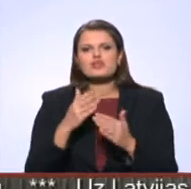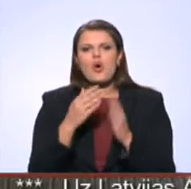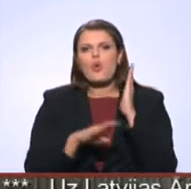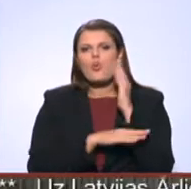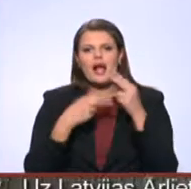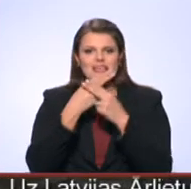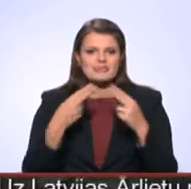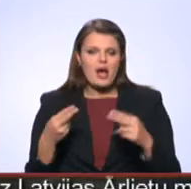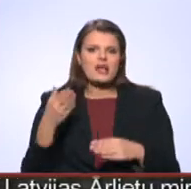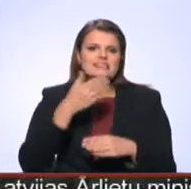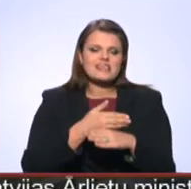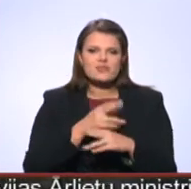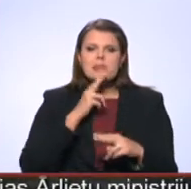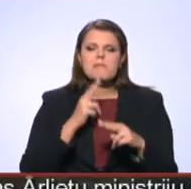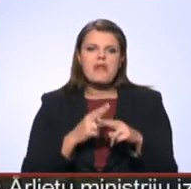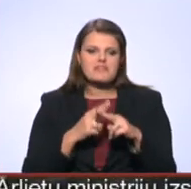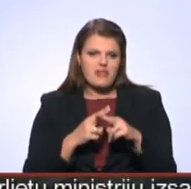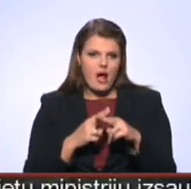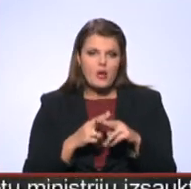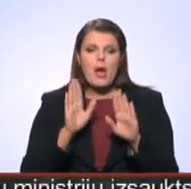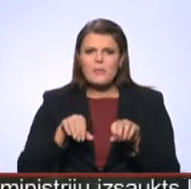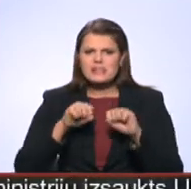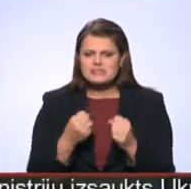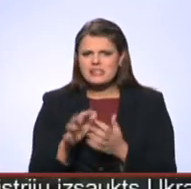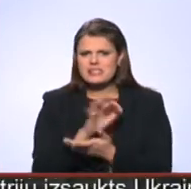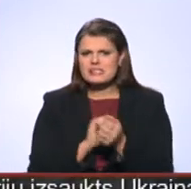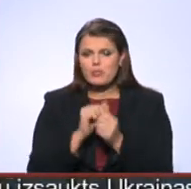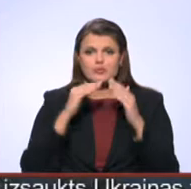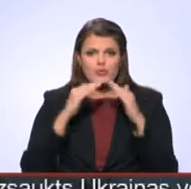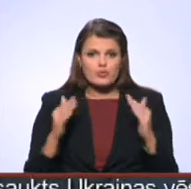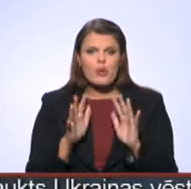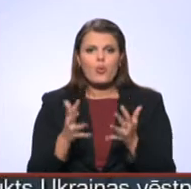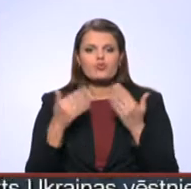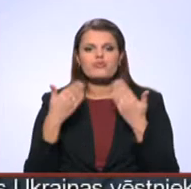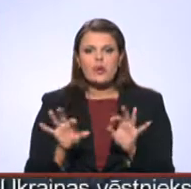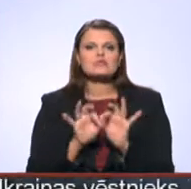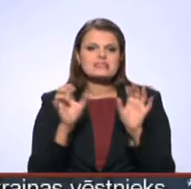pāris aizstāt ar metāla konstrukcijām. Par spīti sapostītajam jumtam kurtu jau